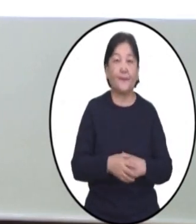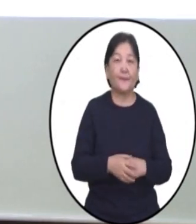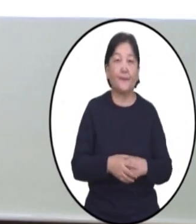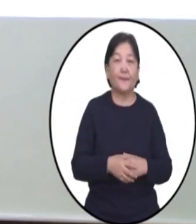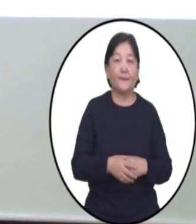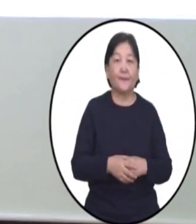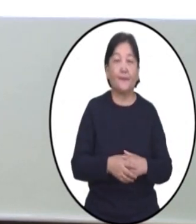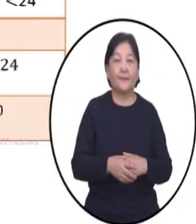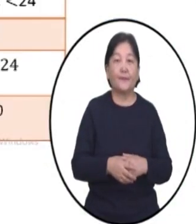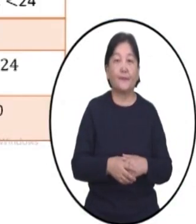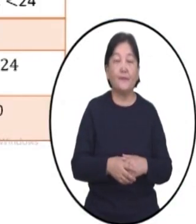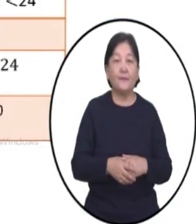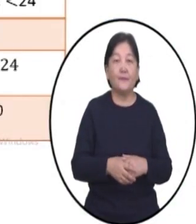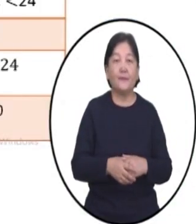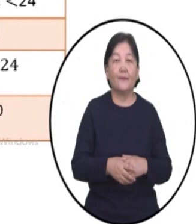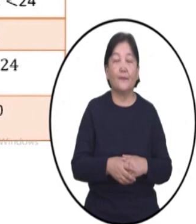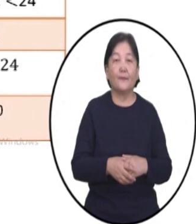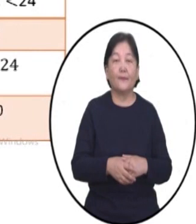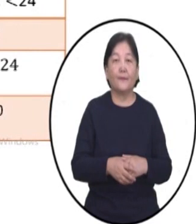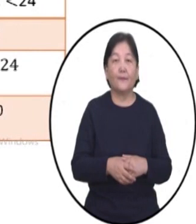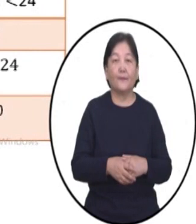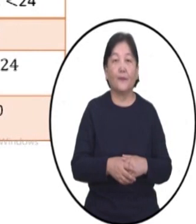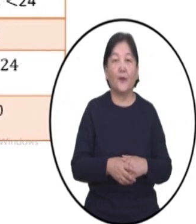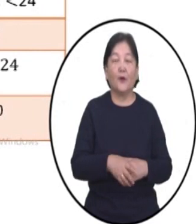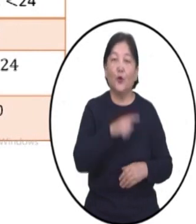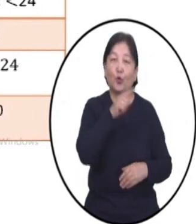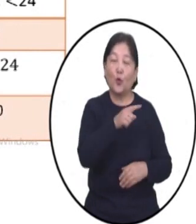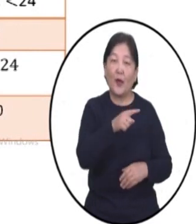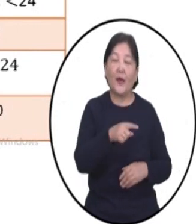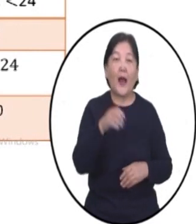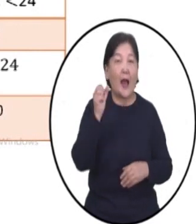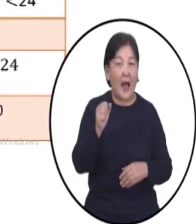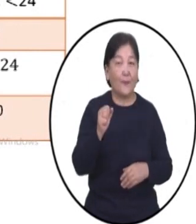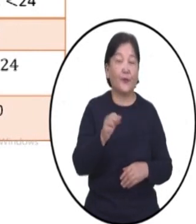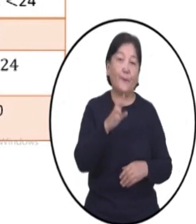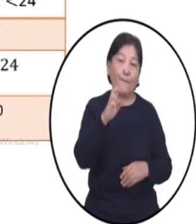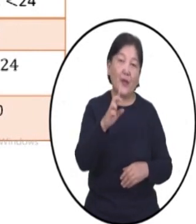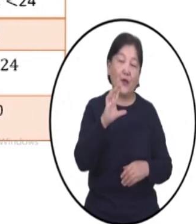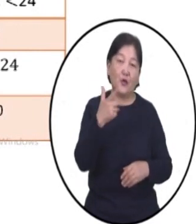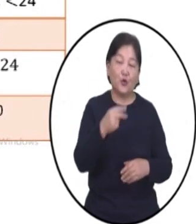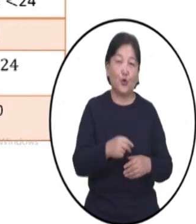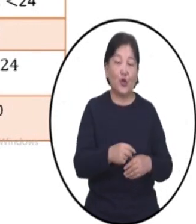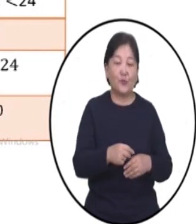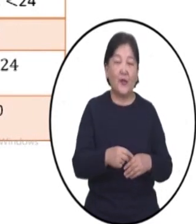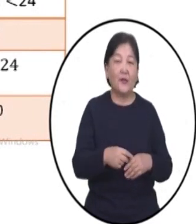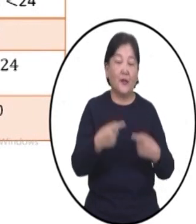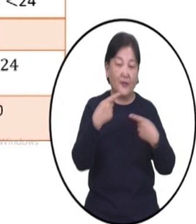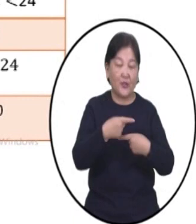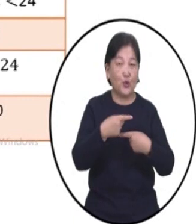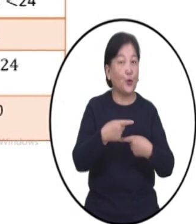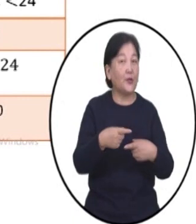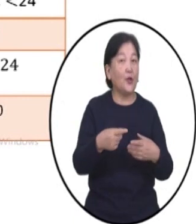За, өөрөөр хэлэх юм бол тухайн сурагчдын бодсон бодлогыг тэнцүү завсруудад хуваах